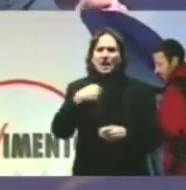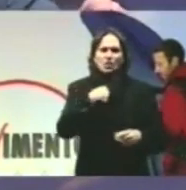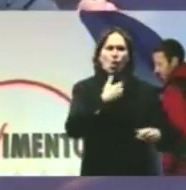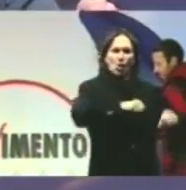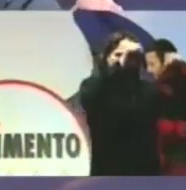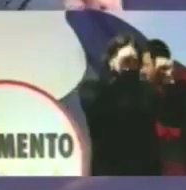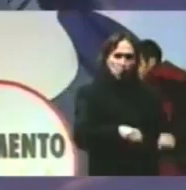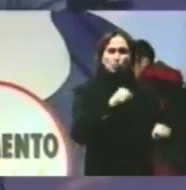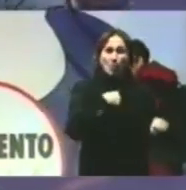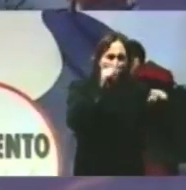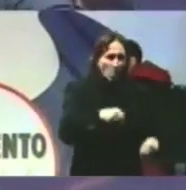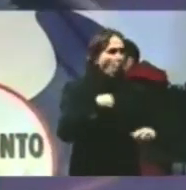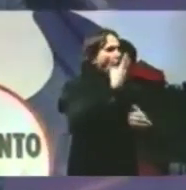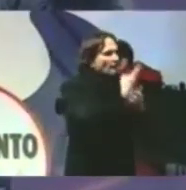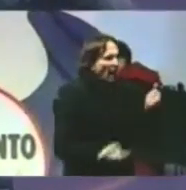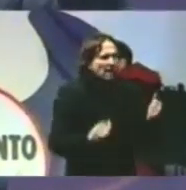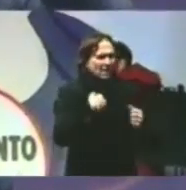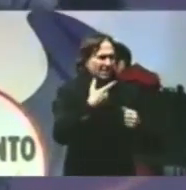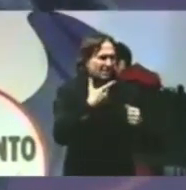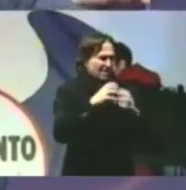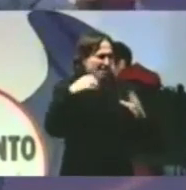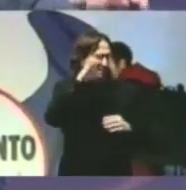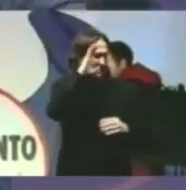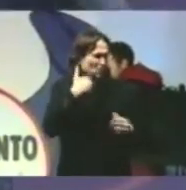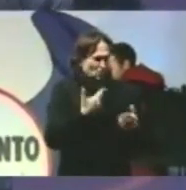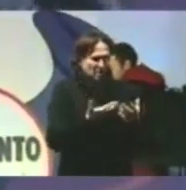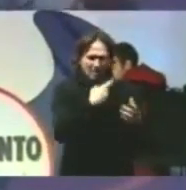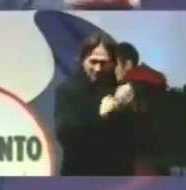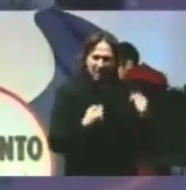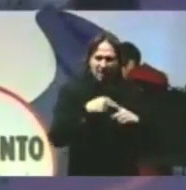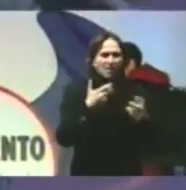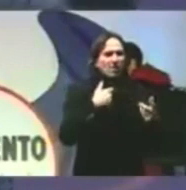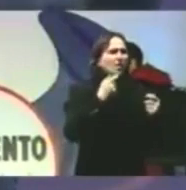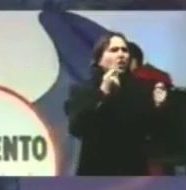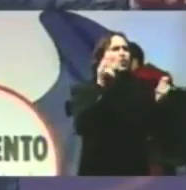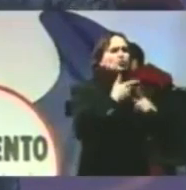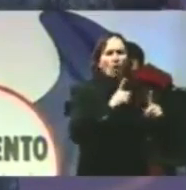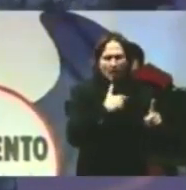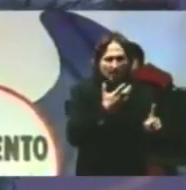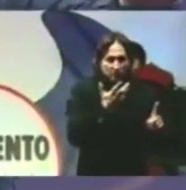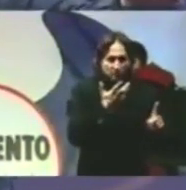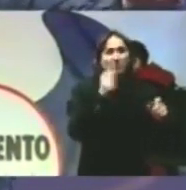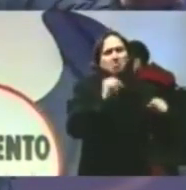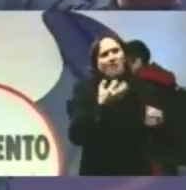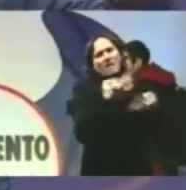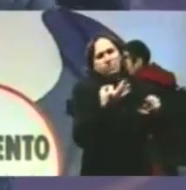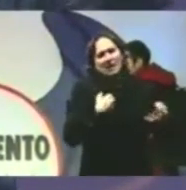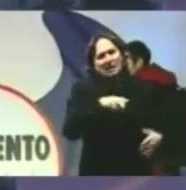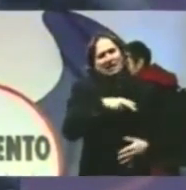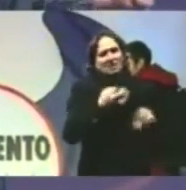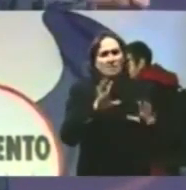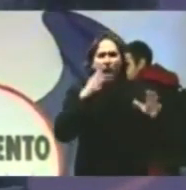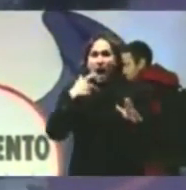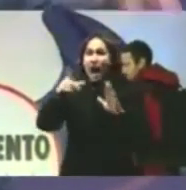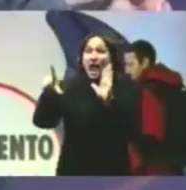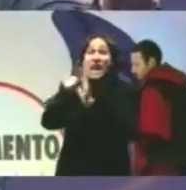fallire come imprenditore perché non sono capace, ma non lo posso fare per un decreto legge. Non lo